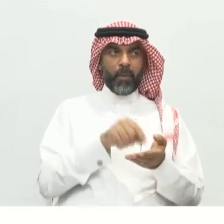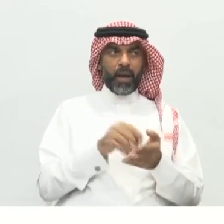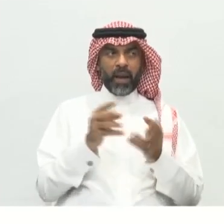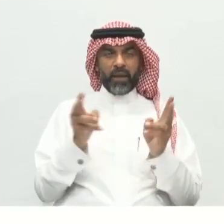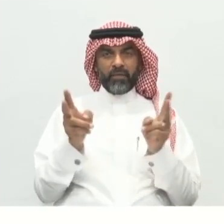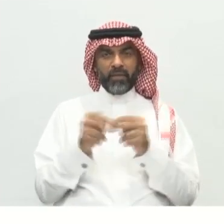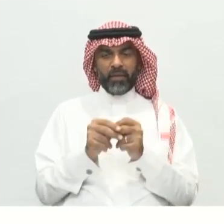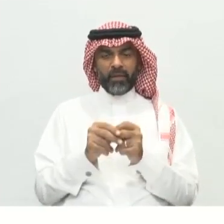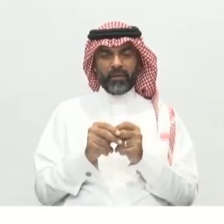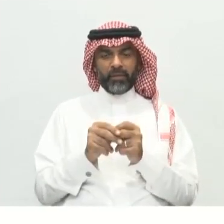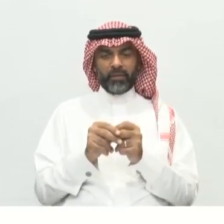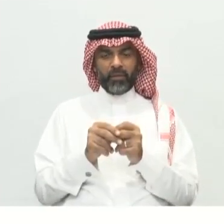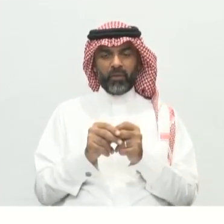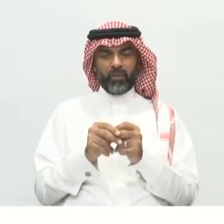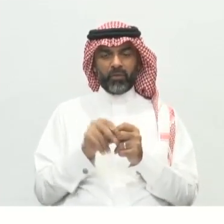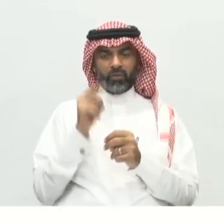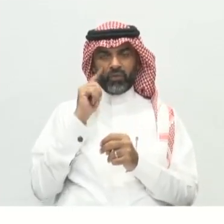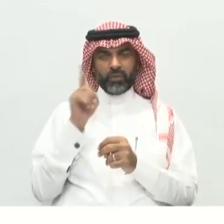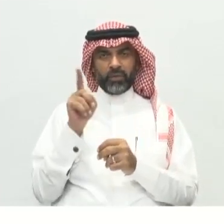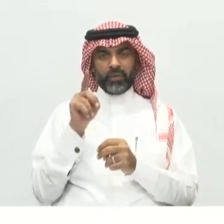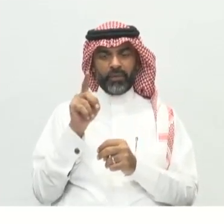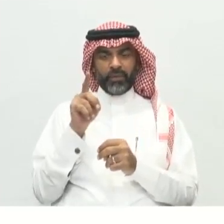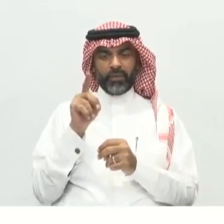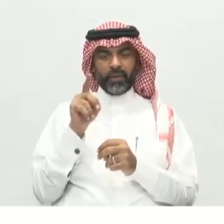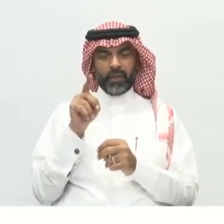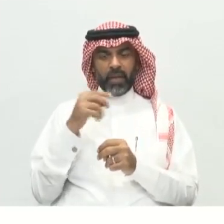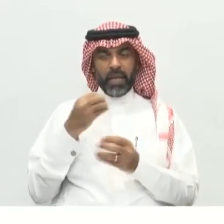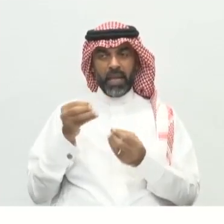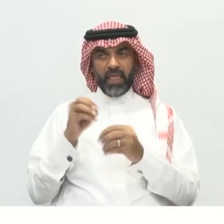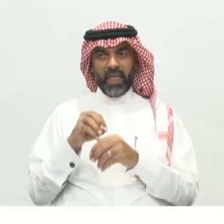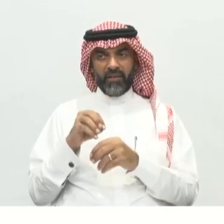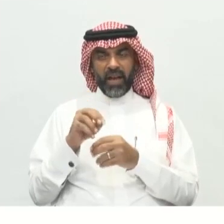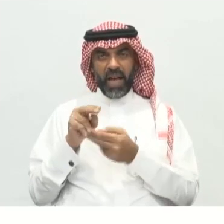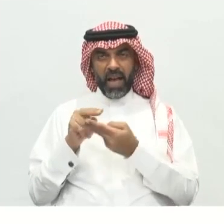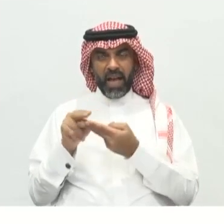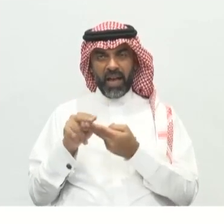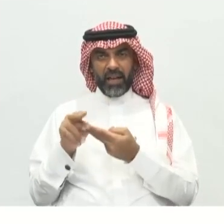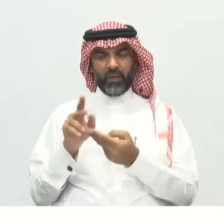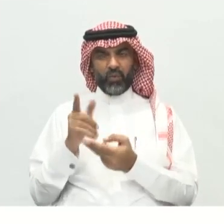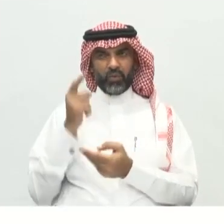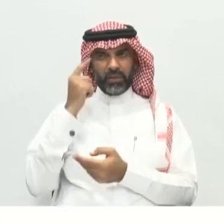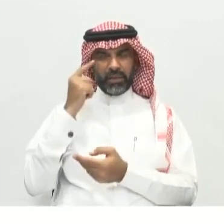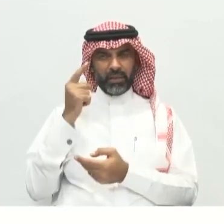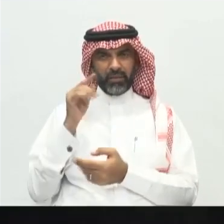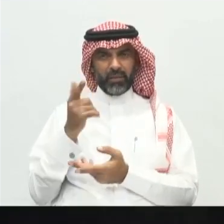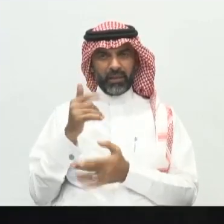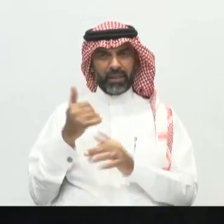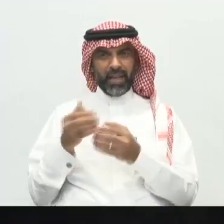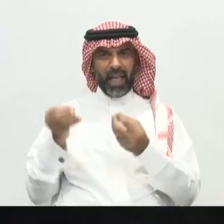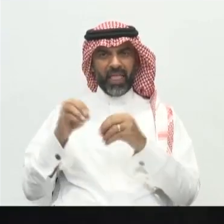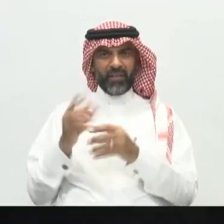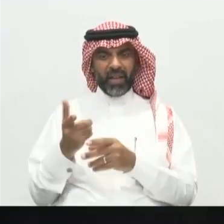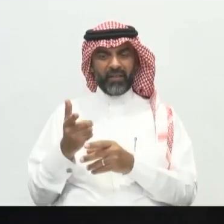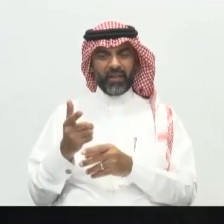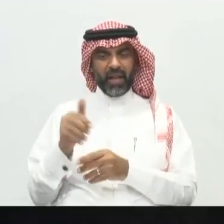المسارات في ترانزيشن سنقوم هنا باضافه سولفر سنبدا باضافه متغير نتذكر معا طريقه اضافته